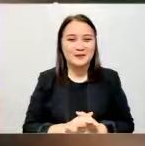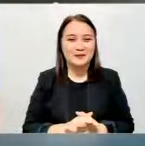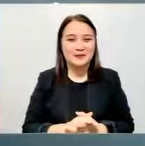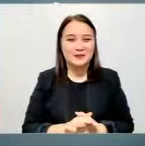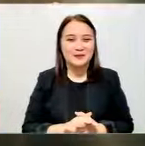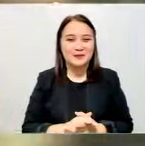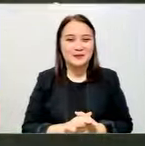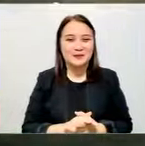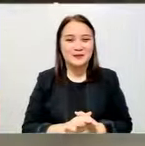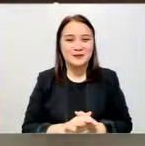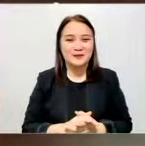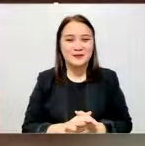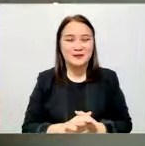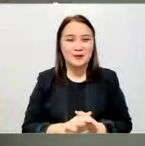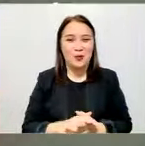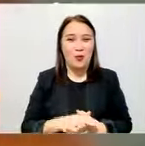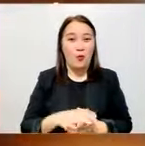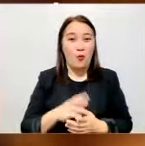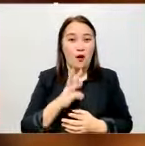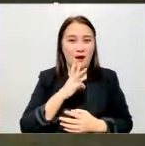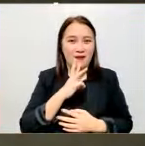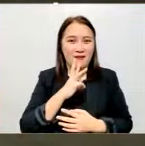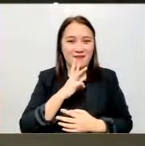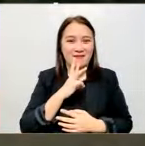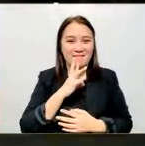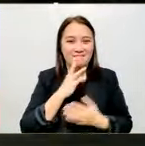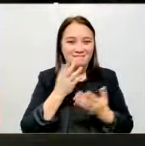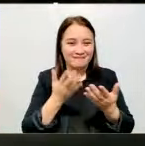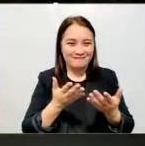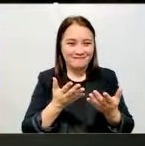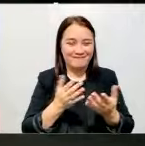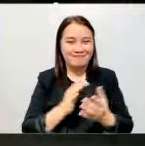He may see water! Boy.